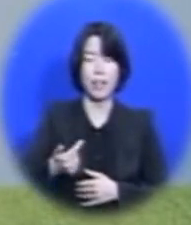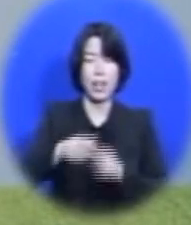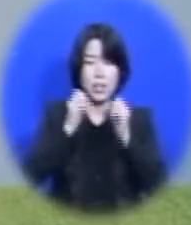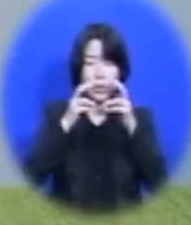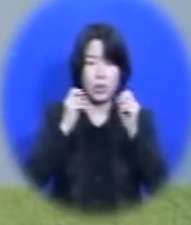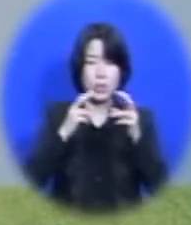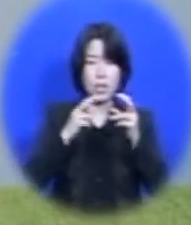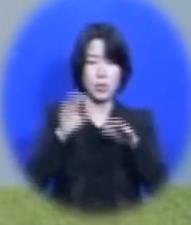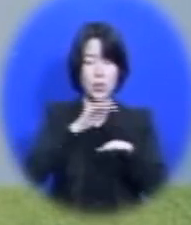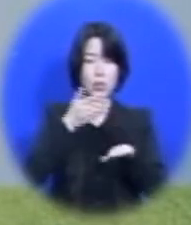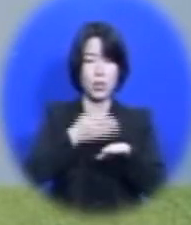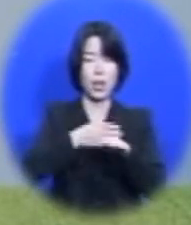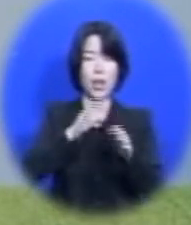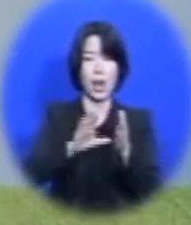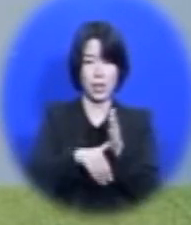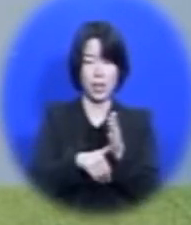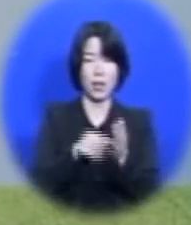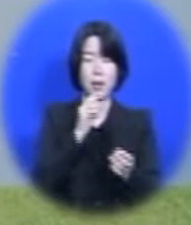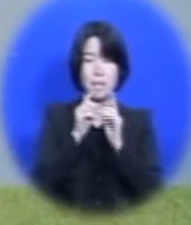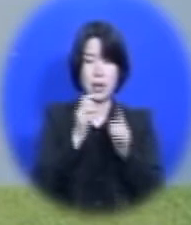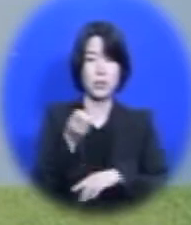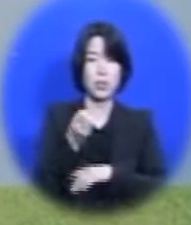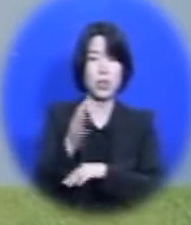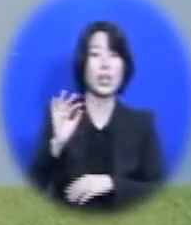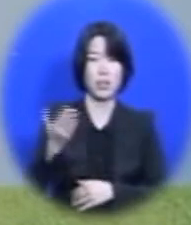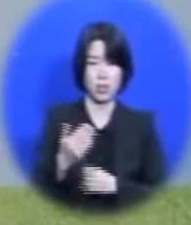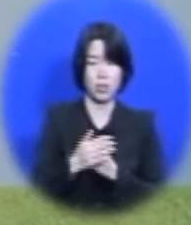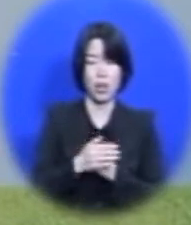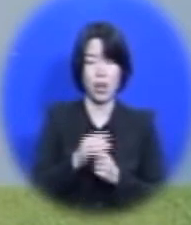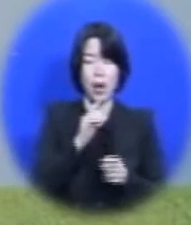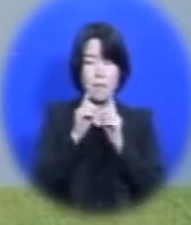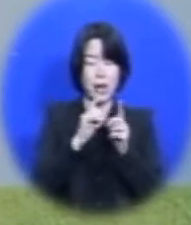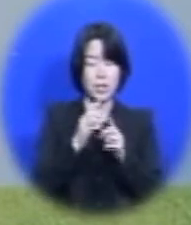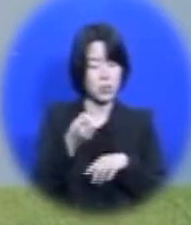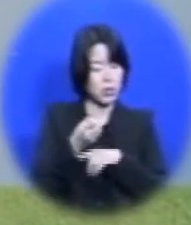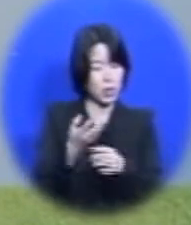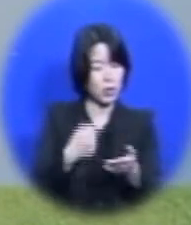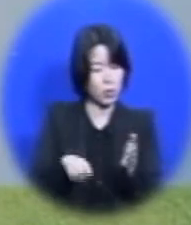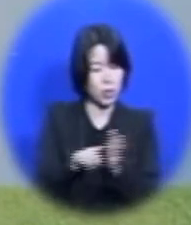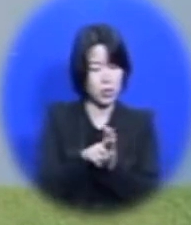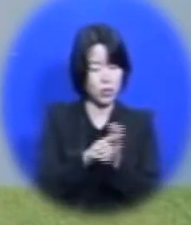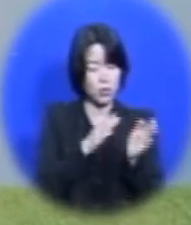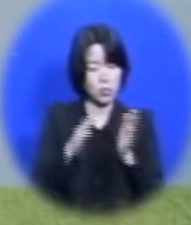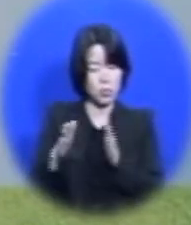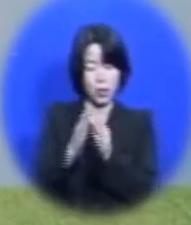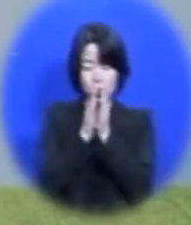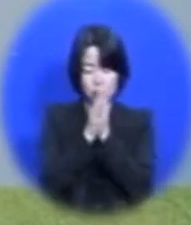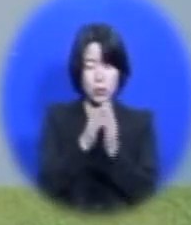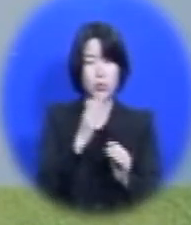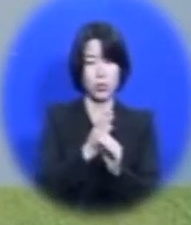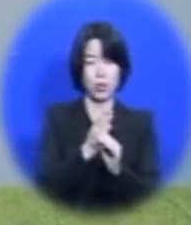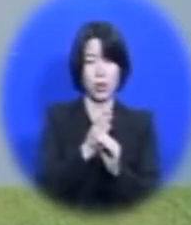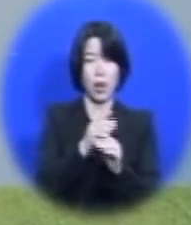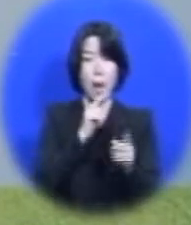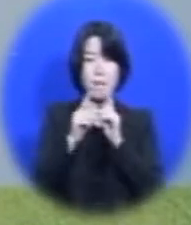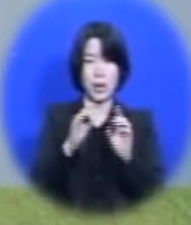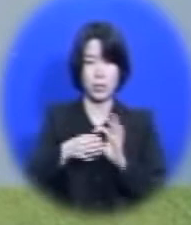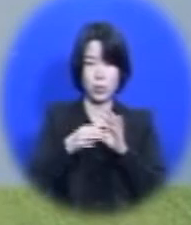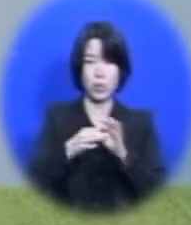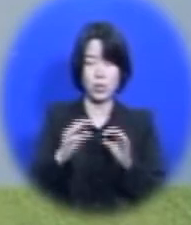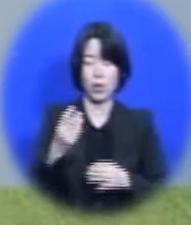하디 선교사님이 말씀을 전하게 됐습니다. 말씀을 전하기 위해서 말씀 준비를 하고 기도하는데 말씀을 통하여